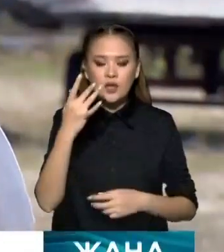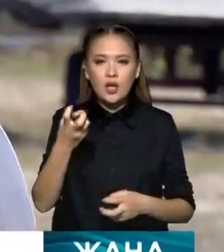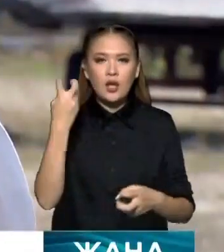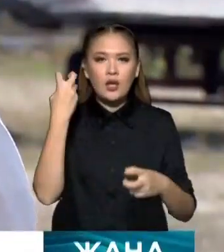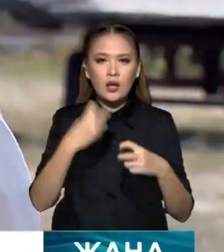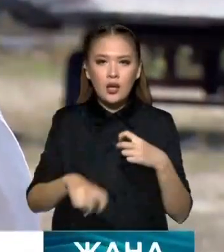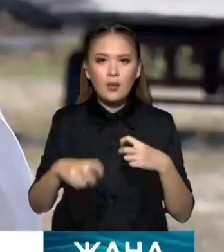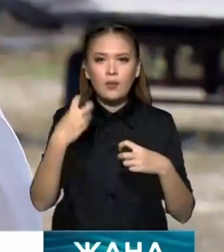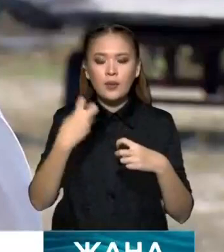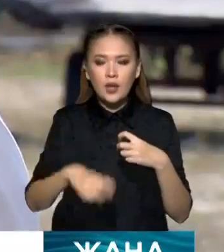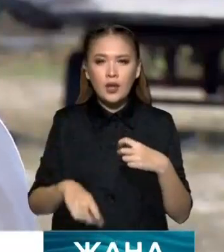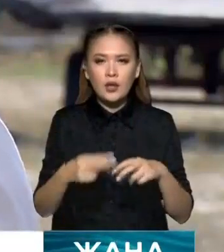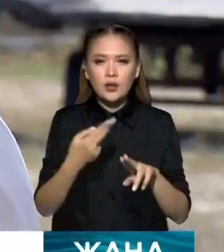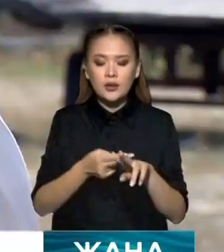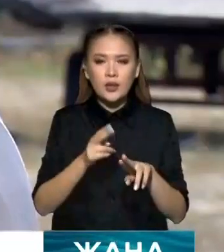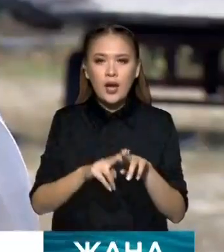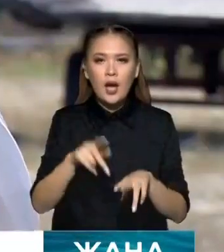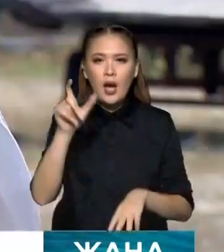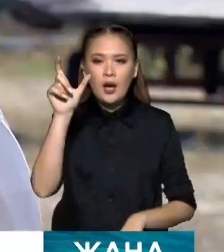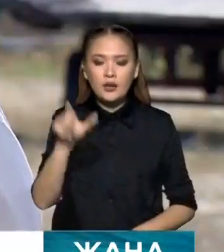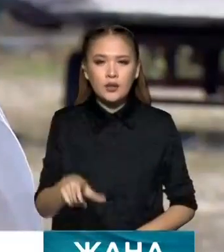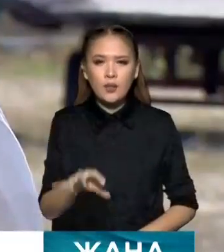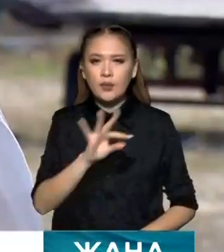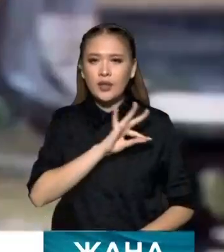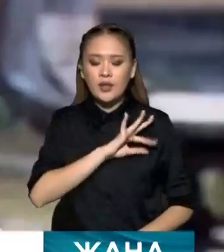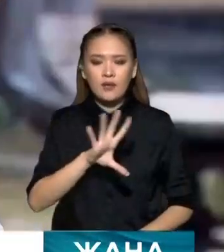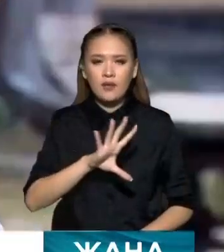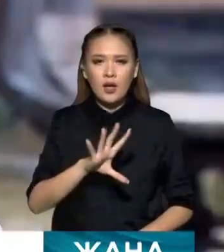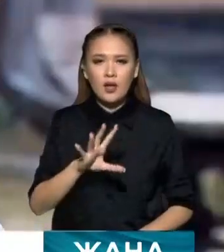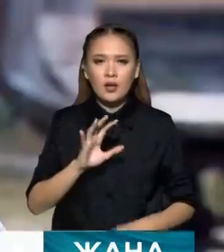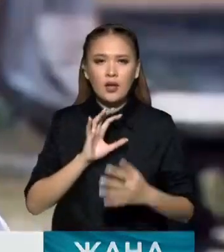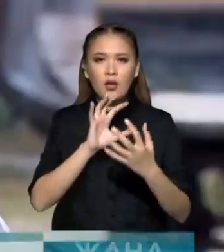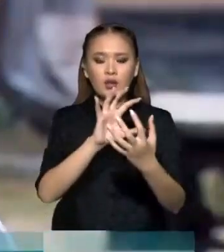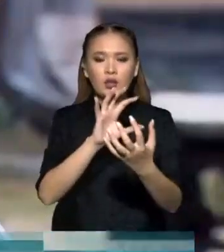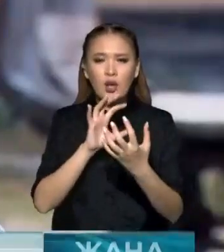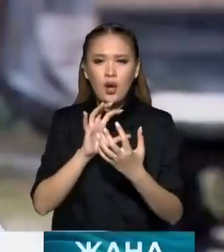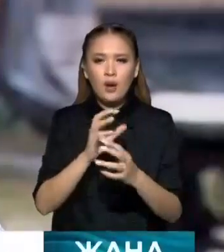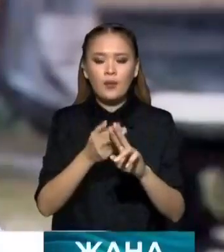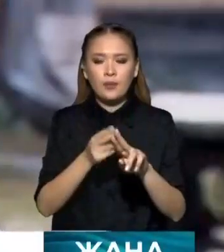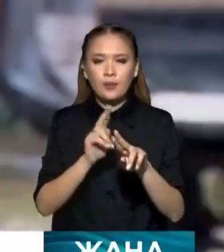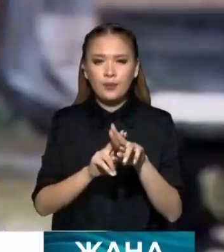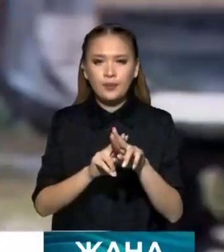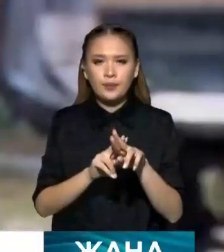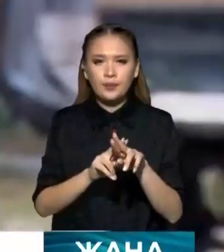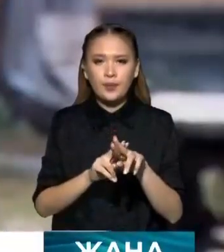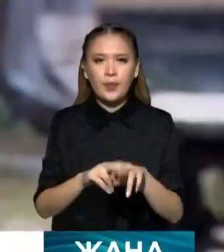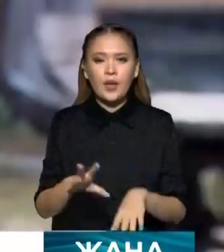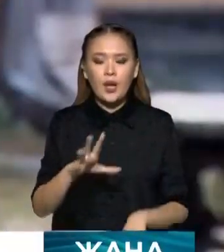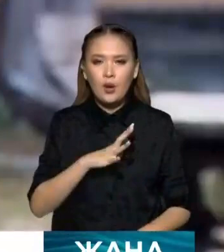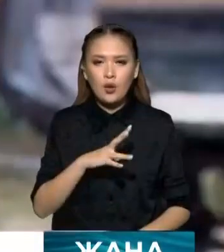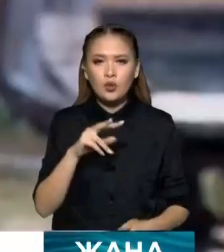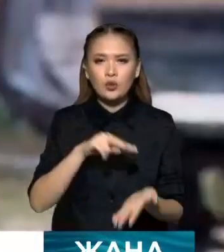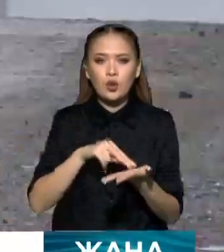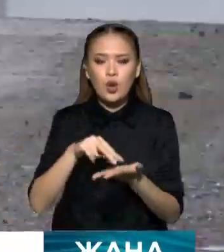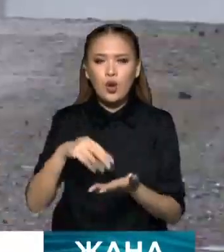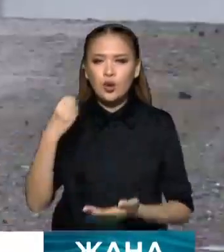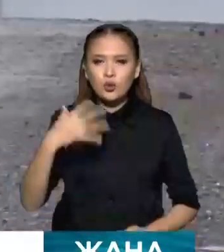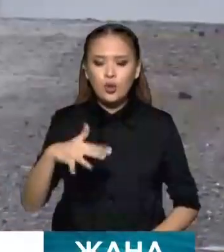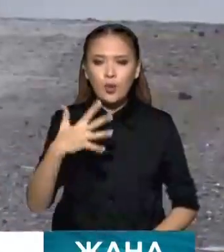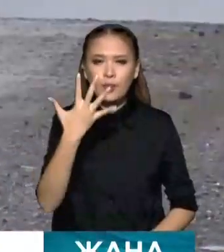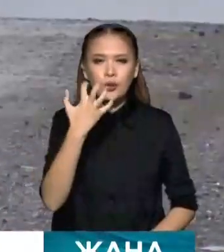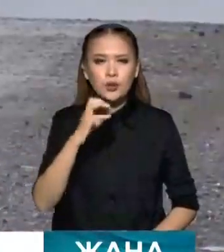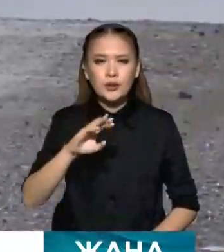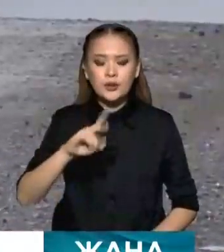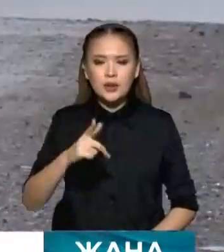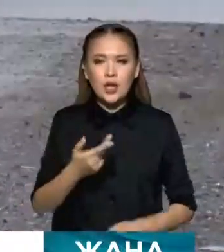бергеннен кейін ол кісіге тиімді емес бізді тасуға. Попутно дейді ғой, попутно жетіп қаламыз. Бағасы қымбат, 500 теңге. Жол